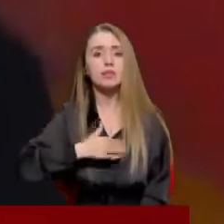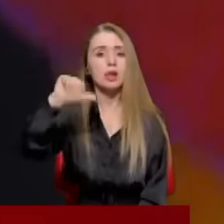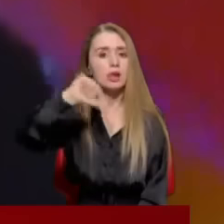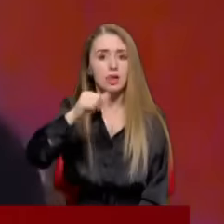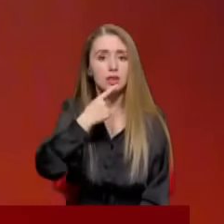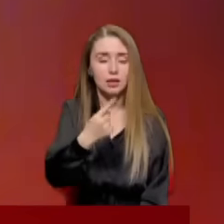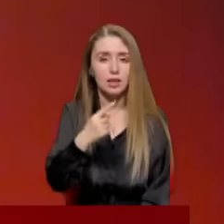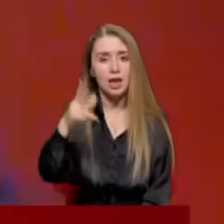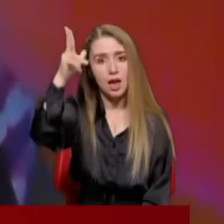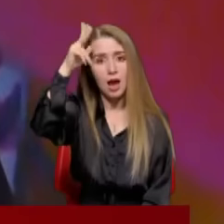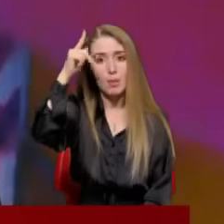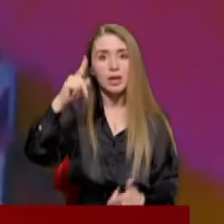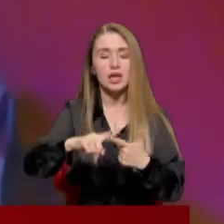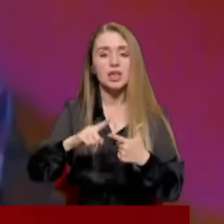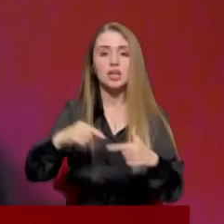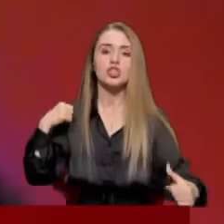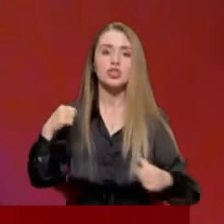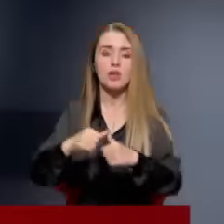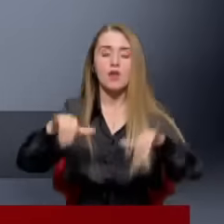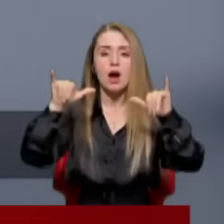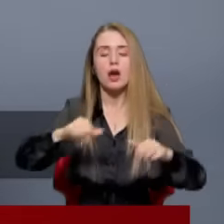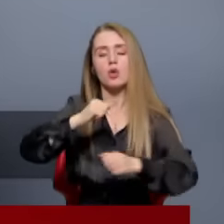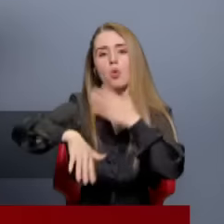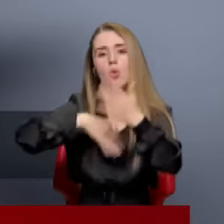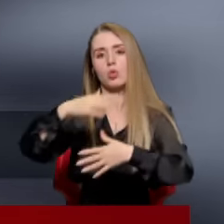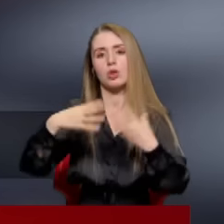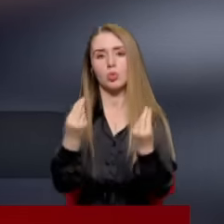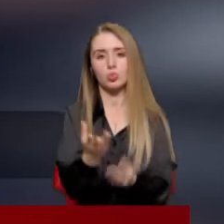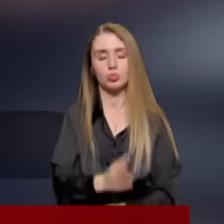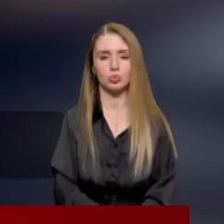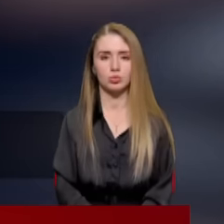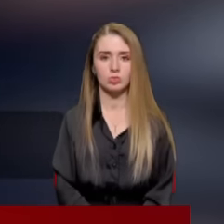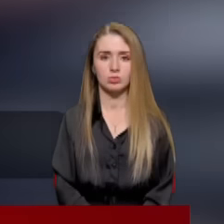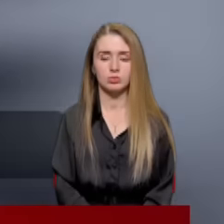oldu. Amerika 2. George Floyd vakasını konuştu.